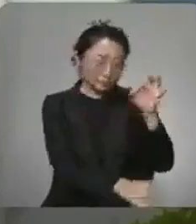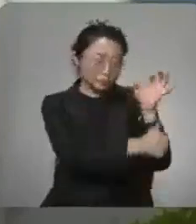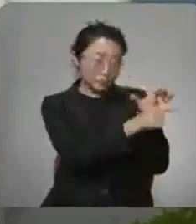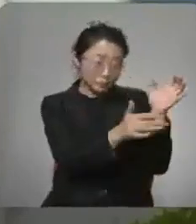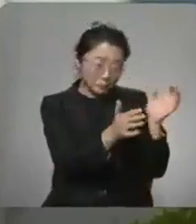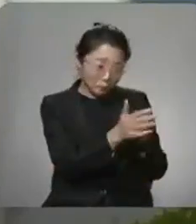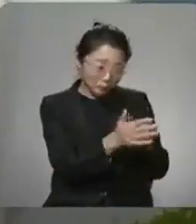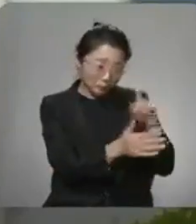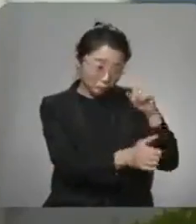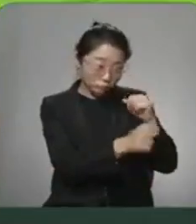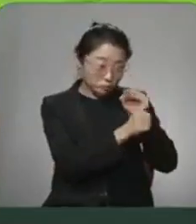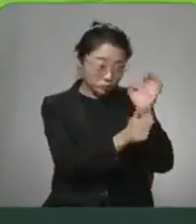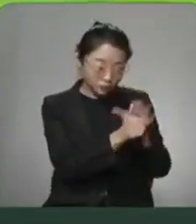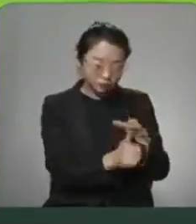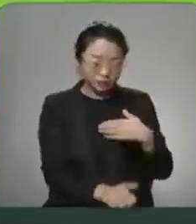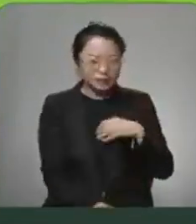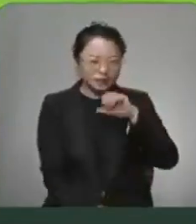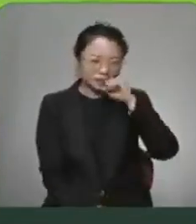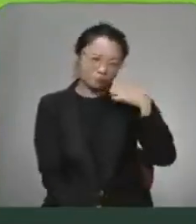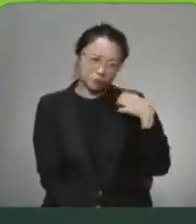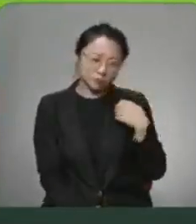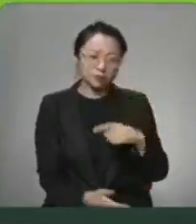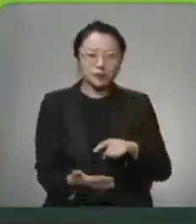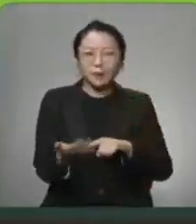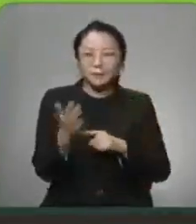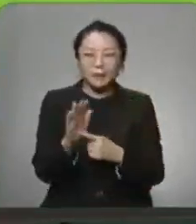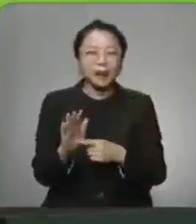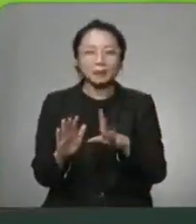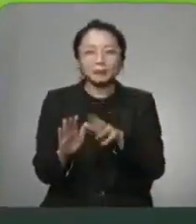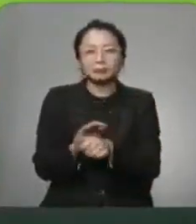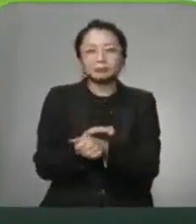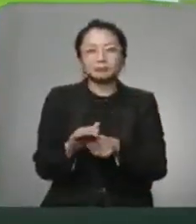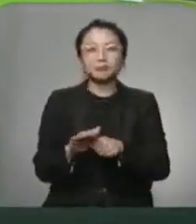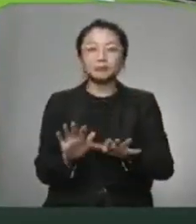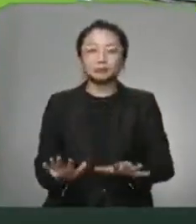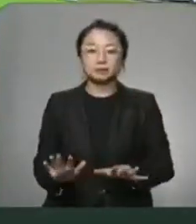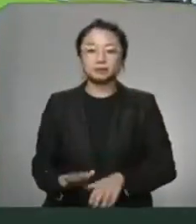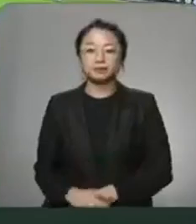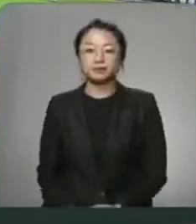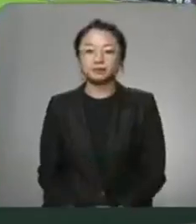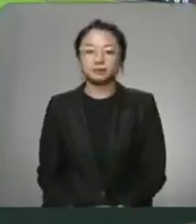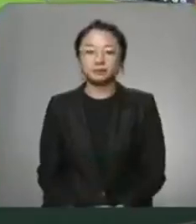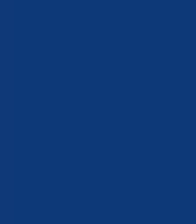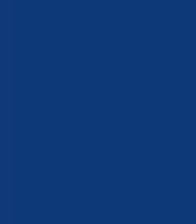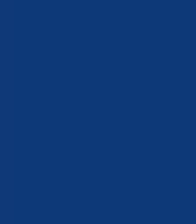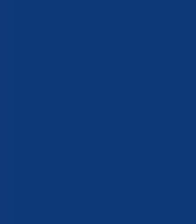부담 탓에 이렇다 할 입장을 내놓지 않고 있습니다. KBS 뉴스 강탁균입니다.